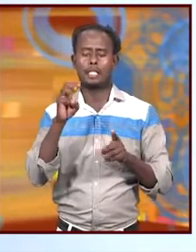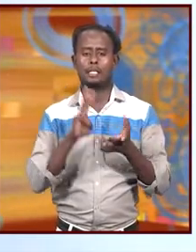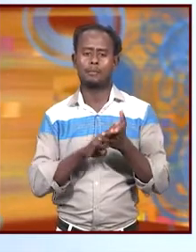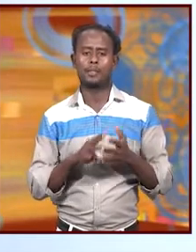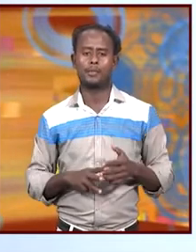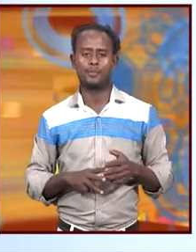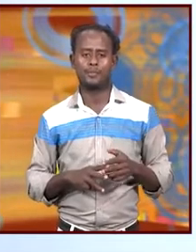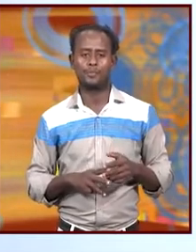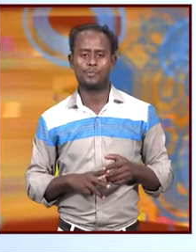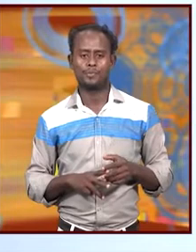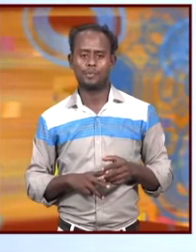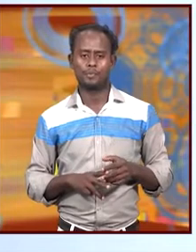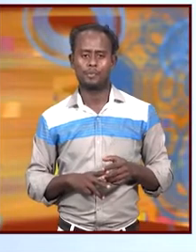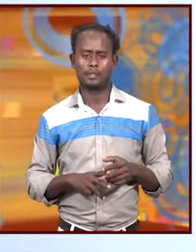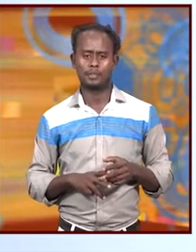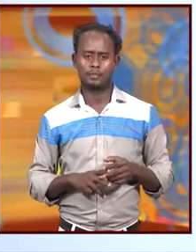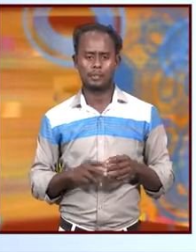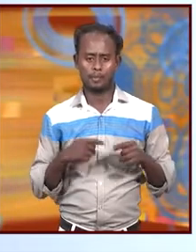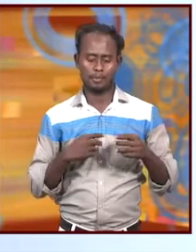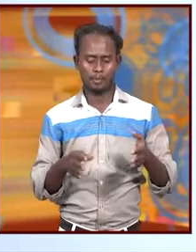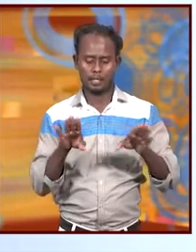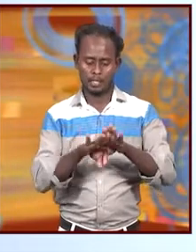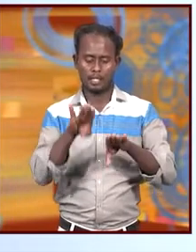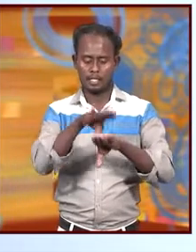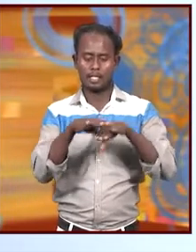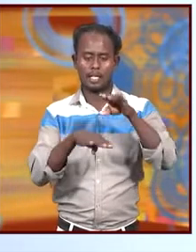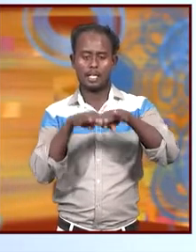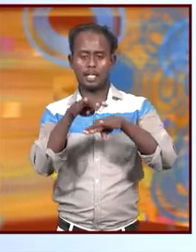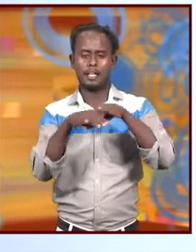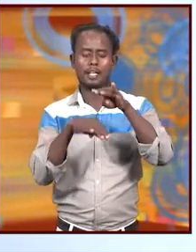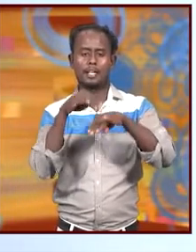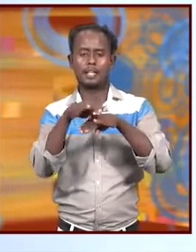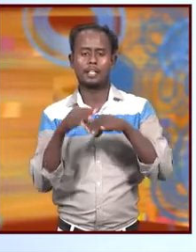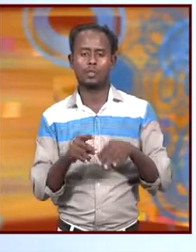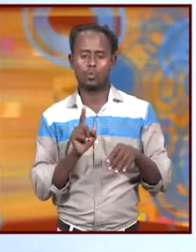10 சென்டிமீட்டர். இந்த பரப்பிற்குள் சதுரங்களை அடுக்கலாமா?